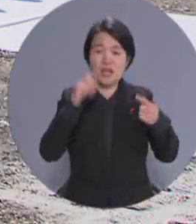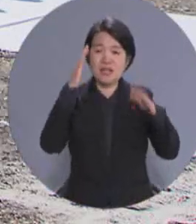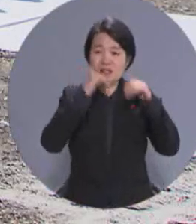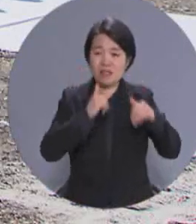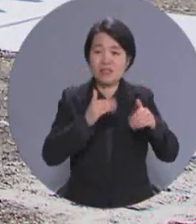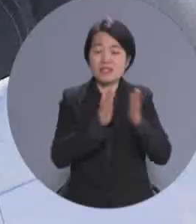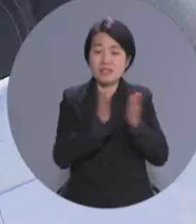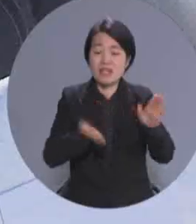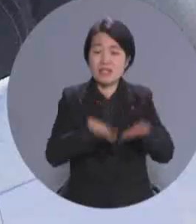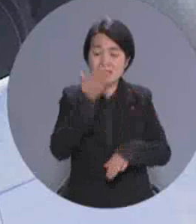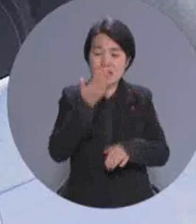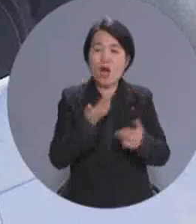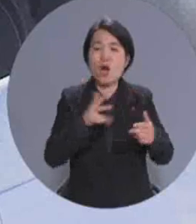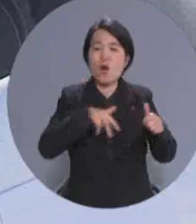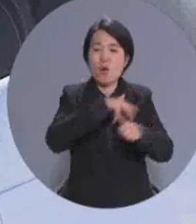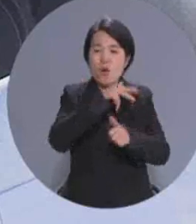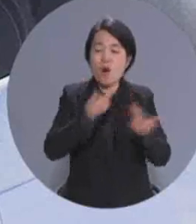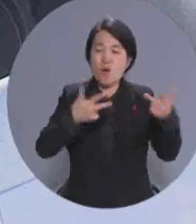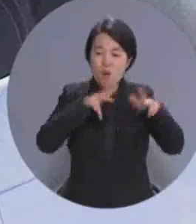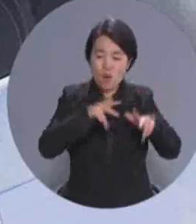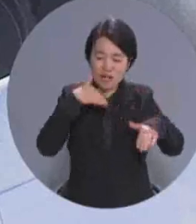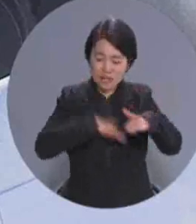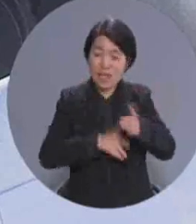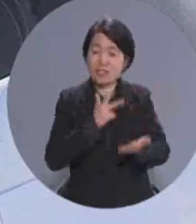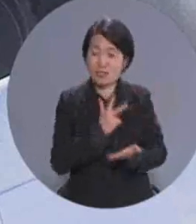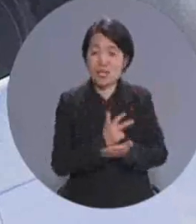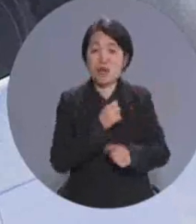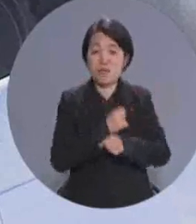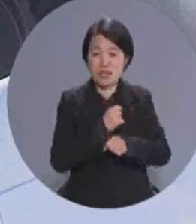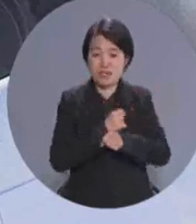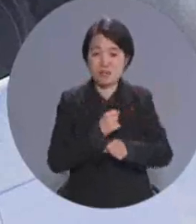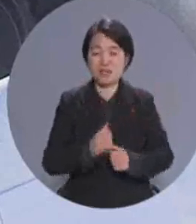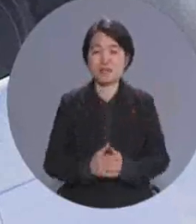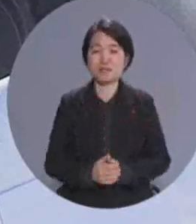시작해 지상은 생태공원으로, 지하는 주차장으로 바뀝니다.